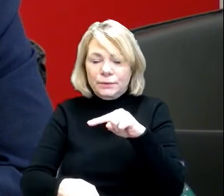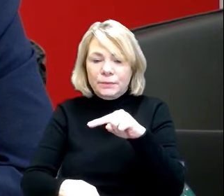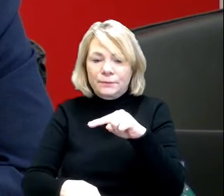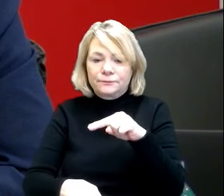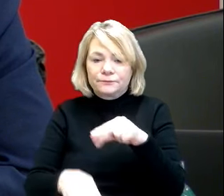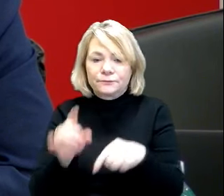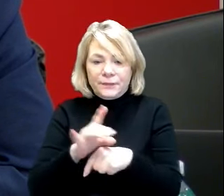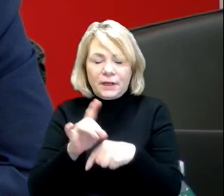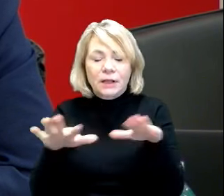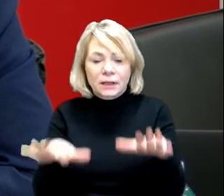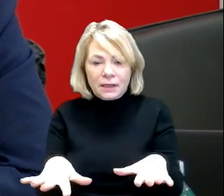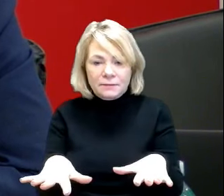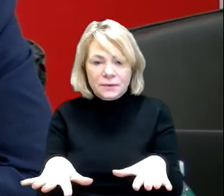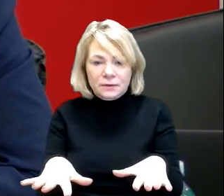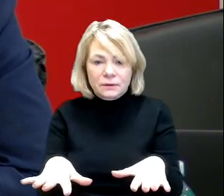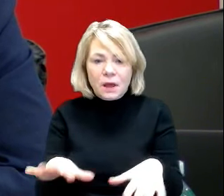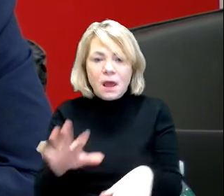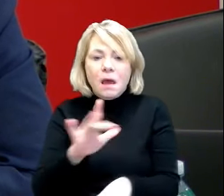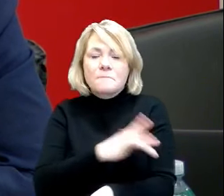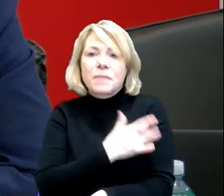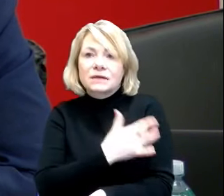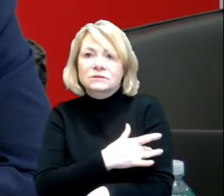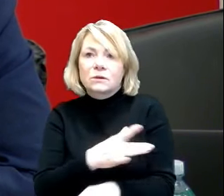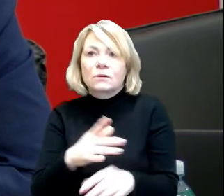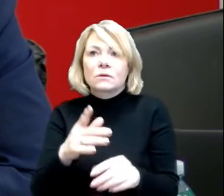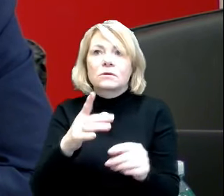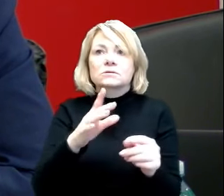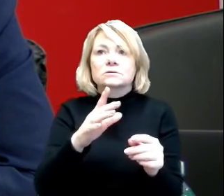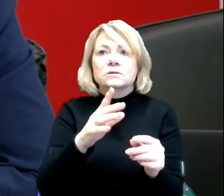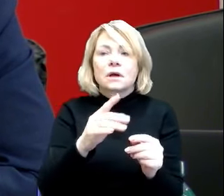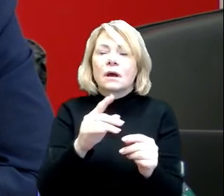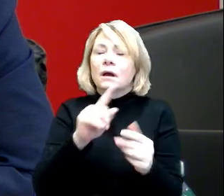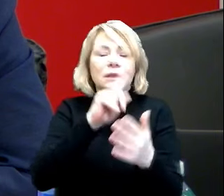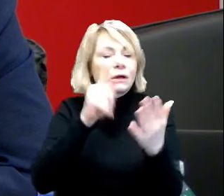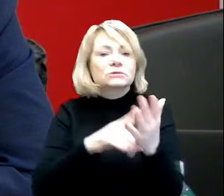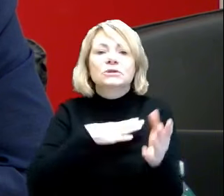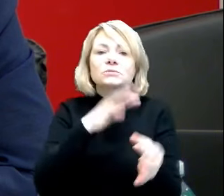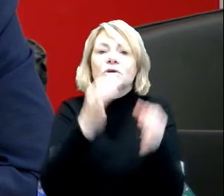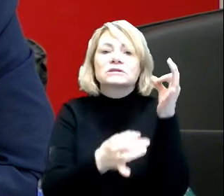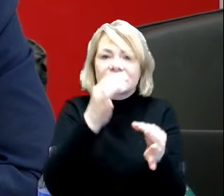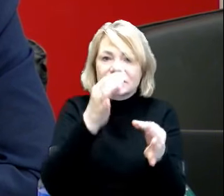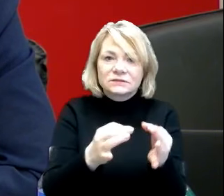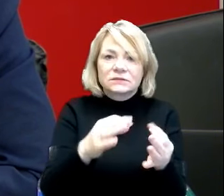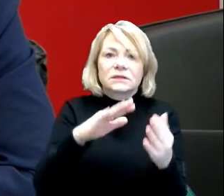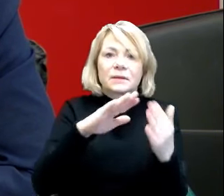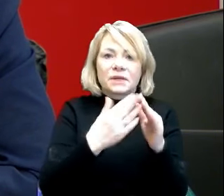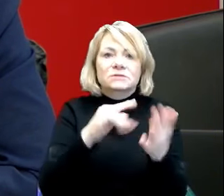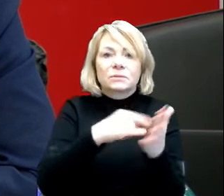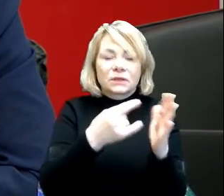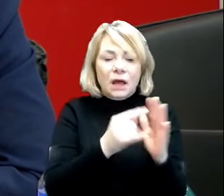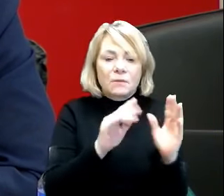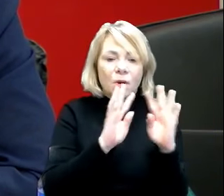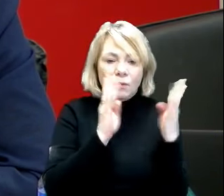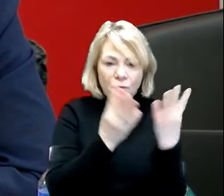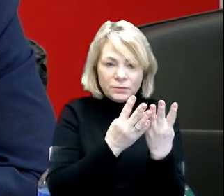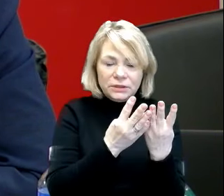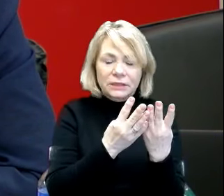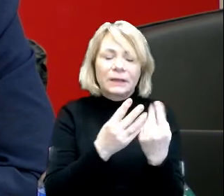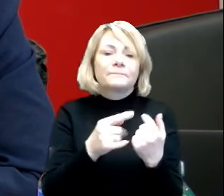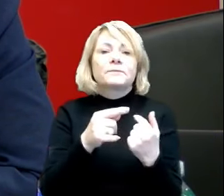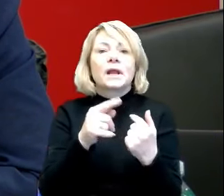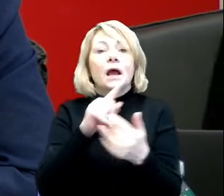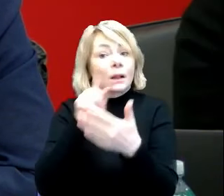yra klausimas buvo svarstytas miesto plėtros ir strateginio planavimo komitete jam pritarta ar turėtumėt klausimų